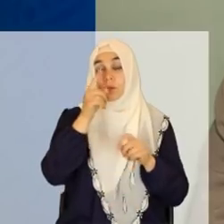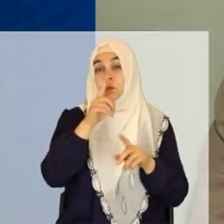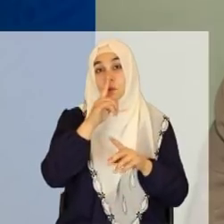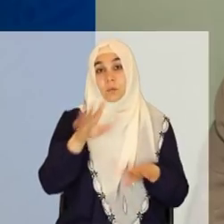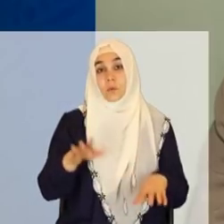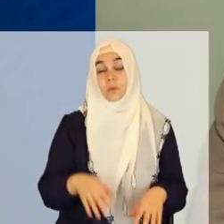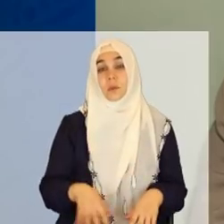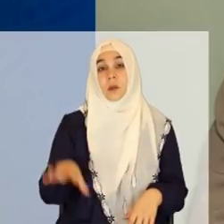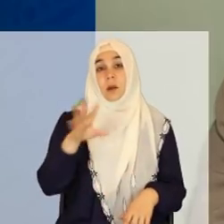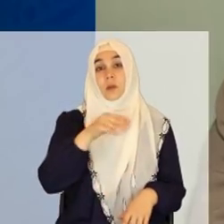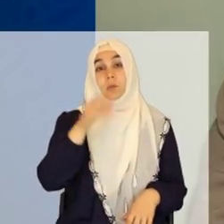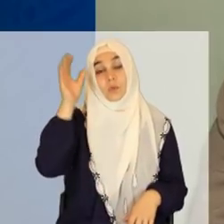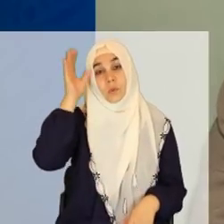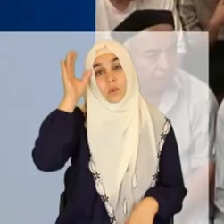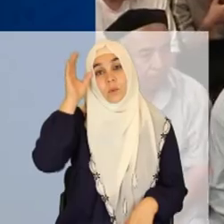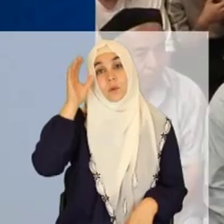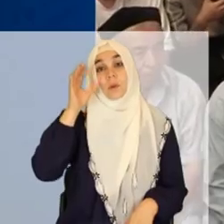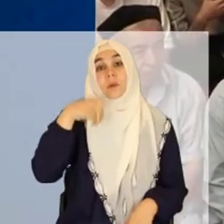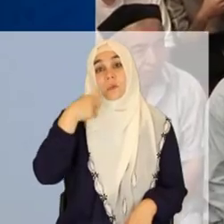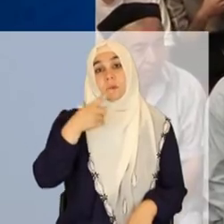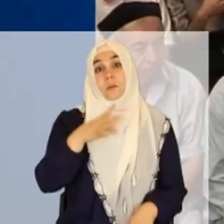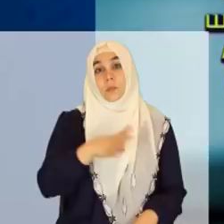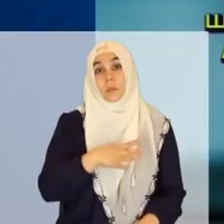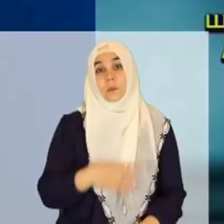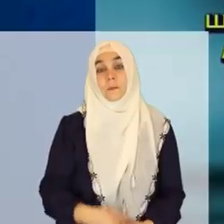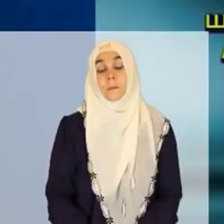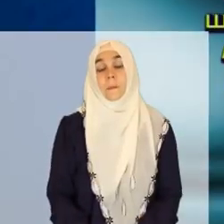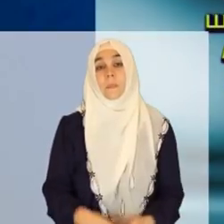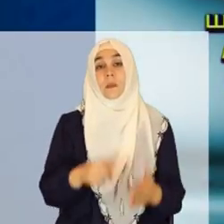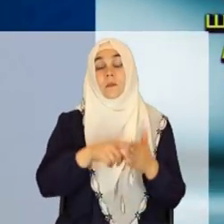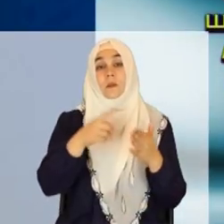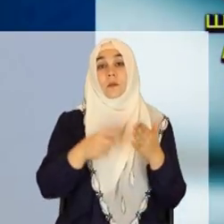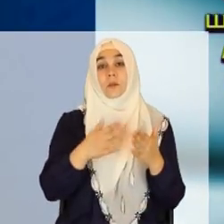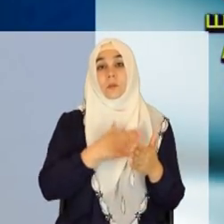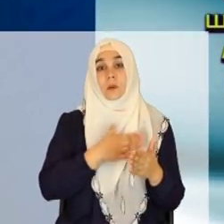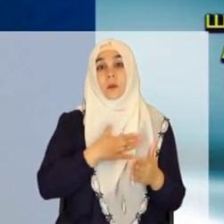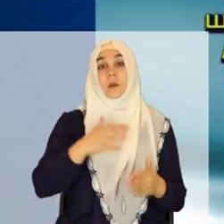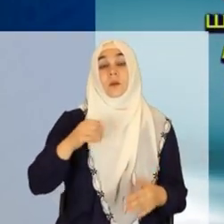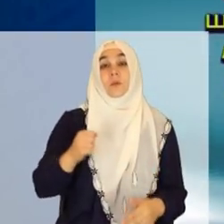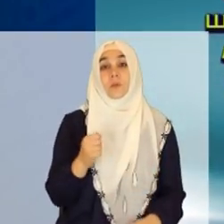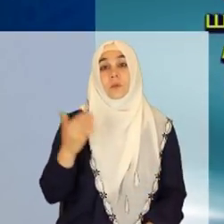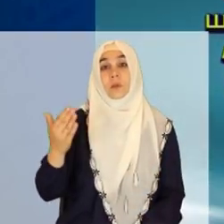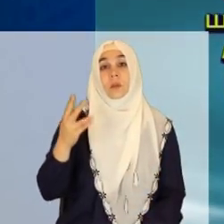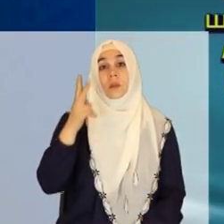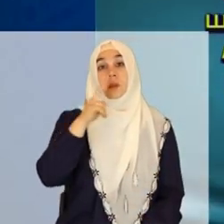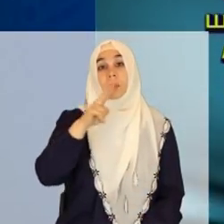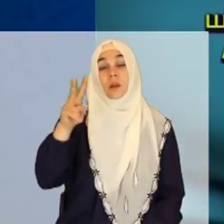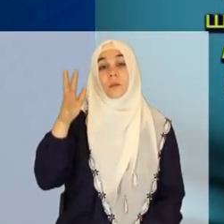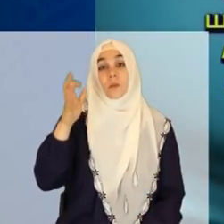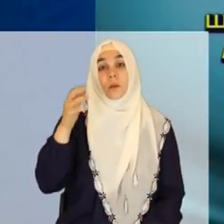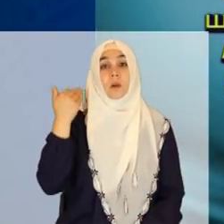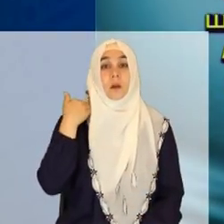xudo xolasa. Hamma ulamolar shunga ittifoq qilishgan. Savol: Men bir birodarimdan 2.5 million